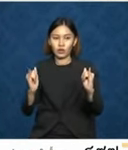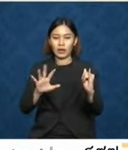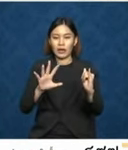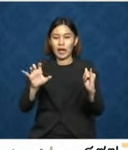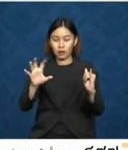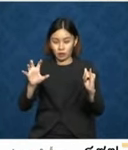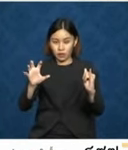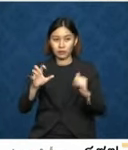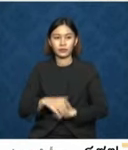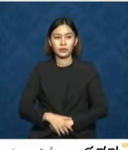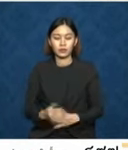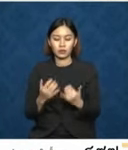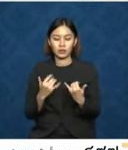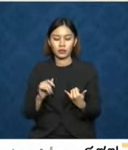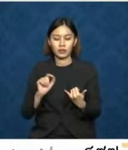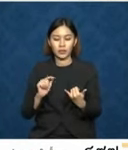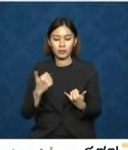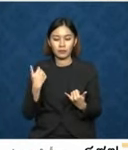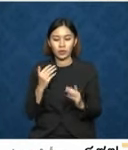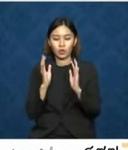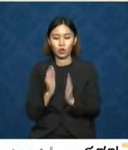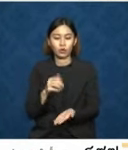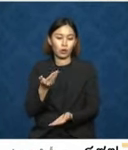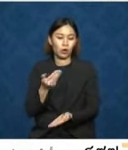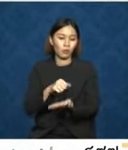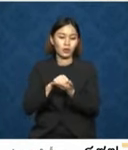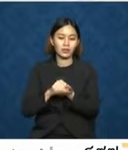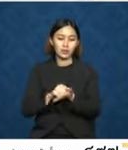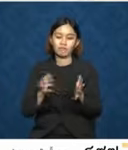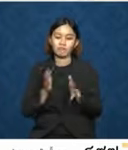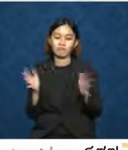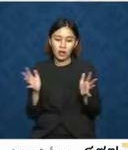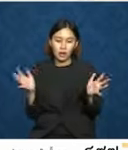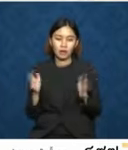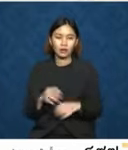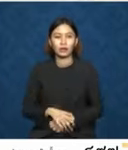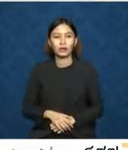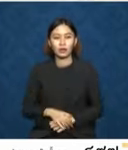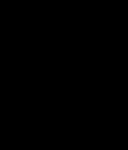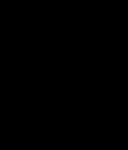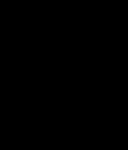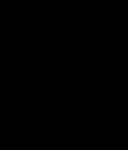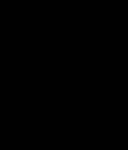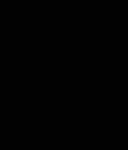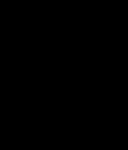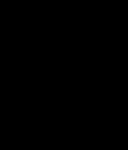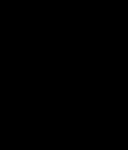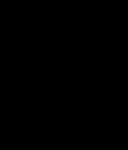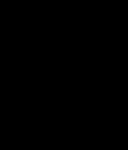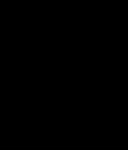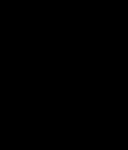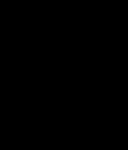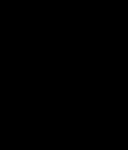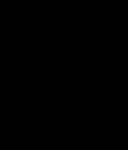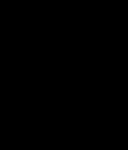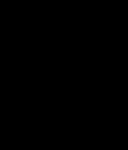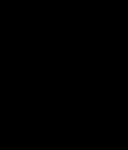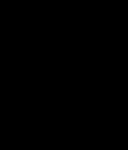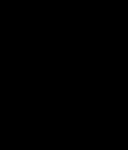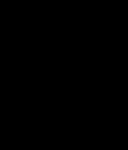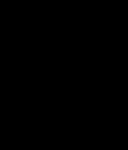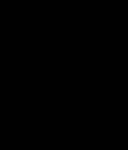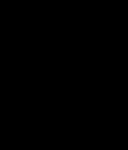500เตียงปัจจุบันมีผู้มารับบริการจำนวนมากซึ่งในแต่ละวันนอกจากจะมีปัญหาทางด้านสุขภาพการเจ็บ